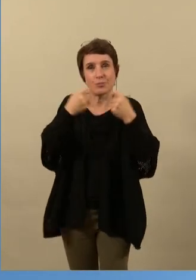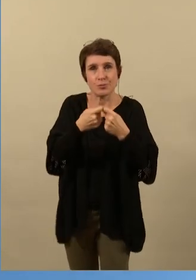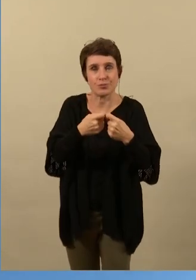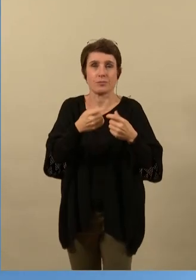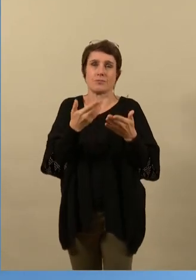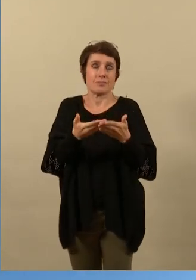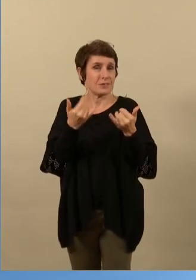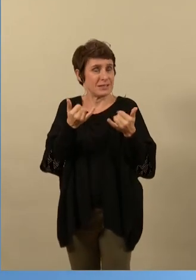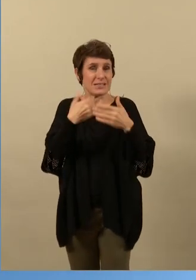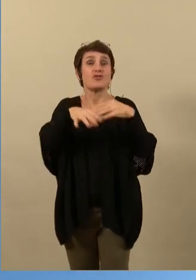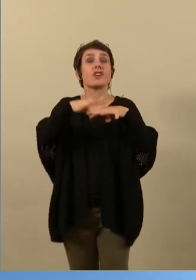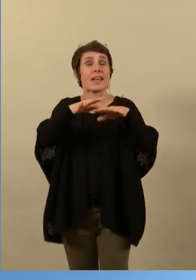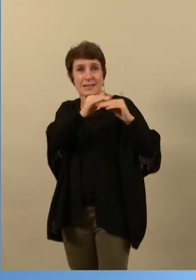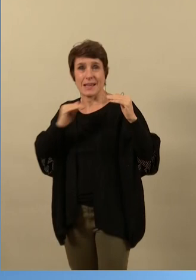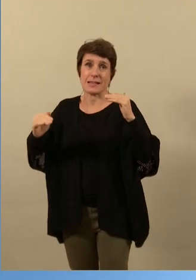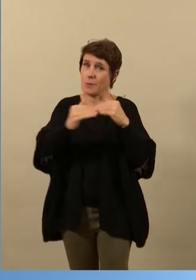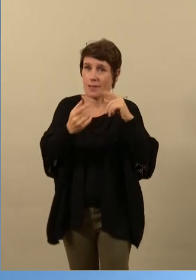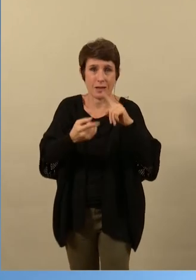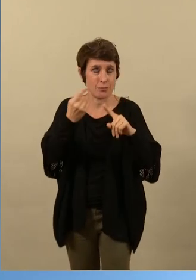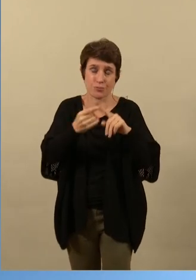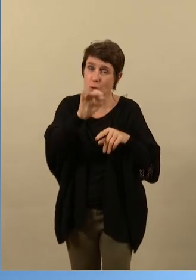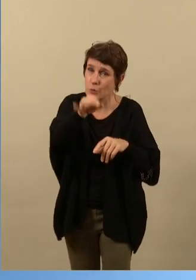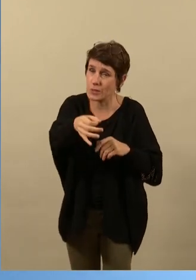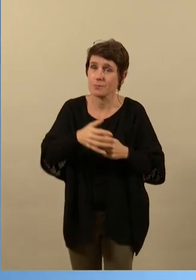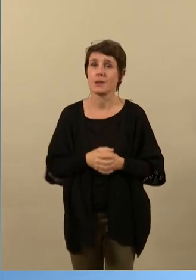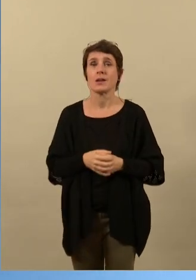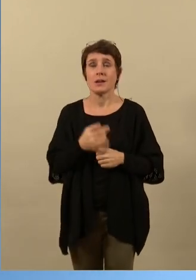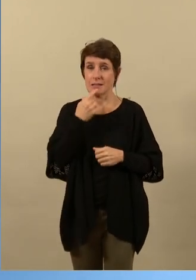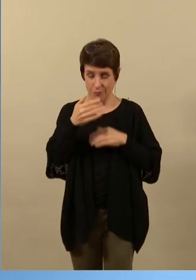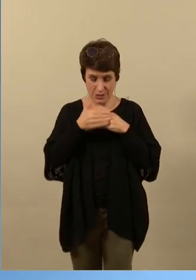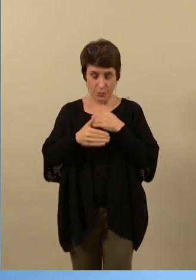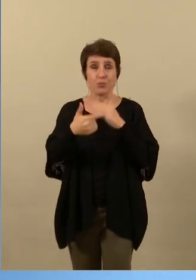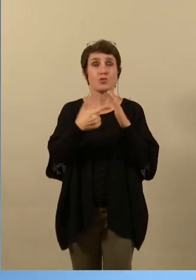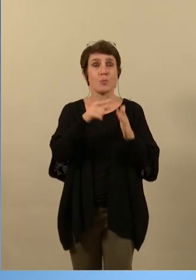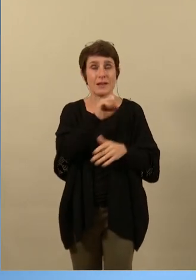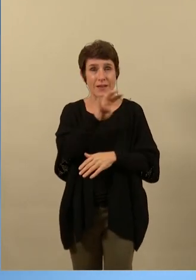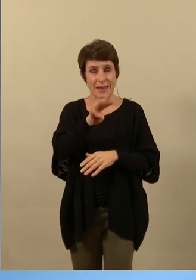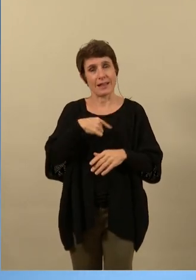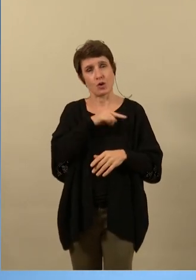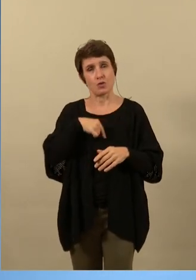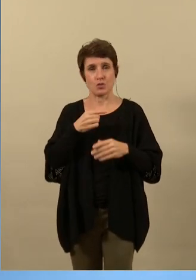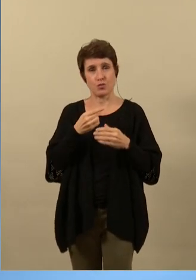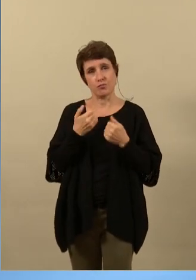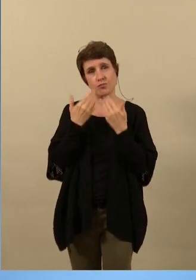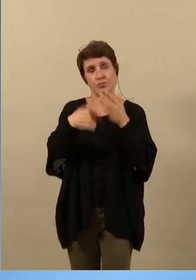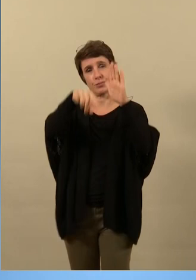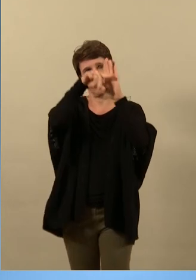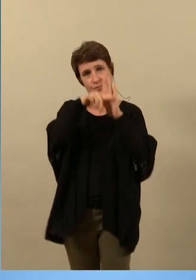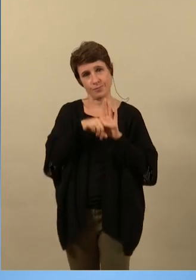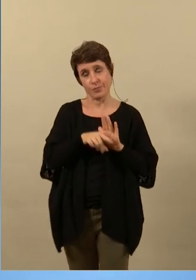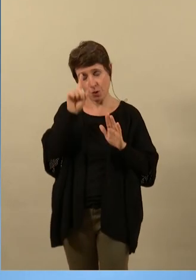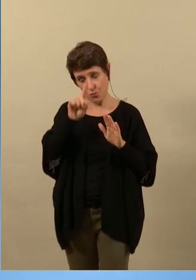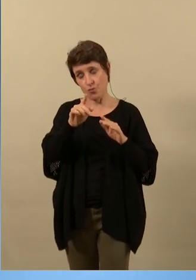l'Esplanade comme vous l'avez si bien dit nous déclinerons donc en 2024 des prescriptions sur le bruit pour